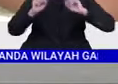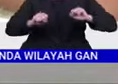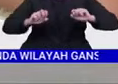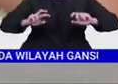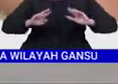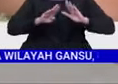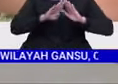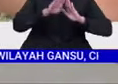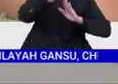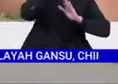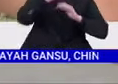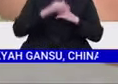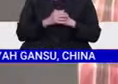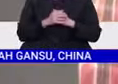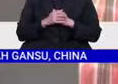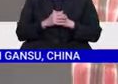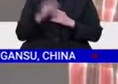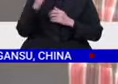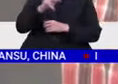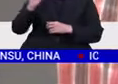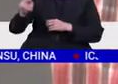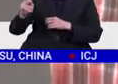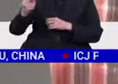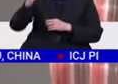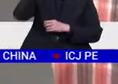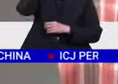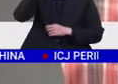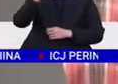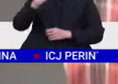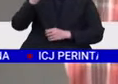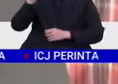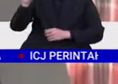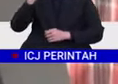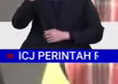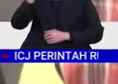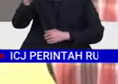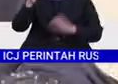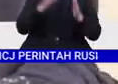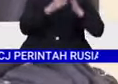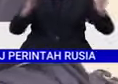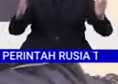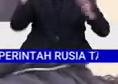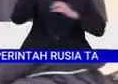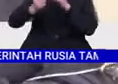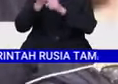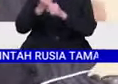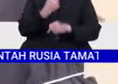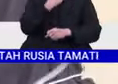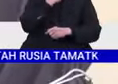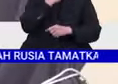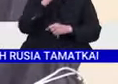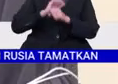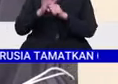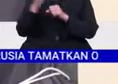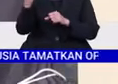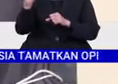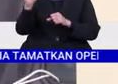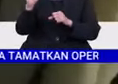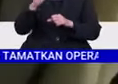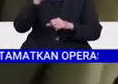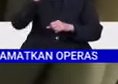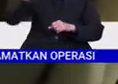lagi menjelaskan di Kota Kinabalu Datu Awang bustamam menambah tempo dua tahun berdepan pendek microbit 19